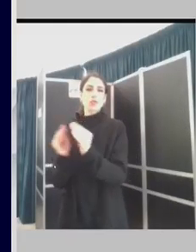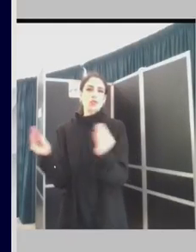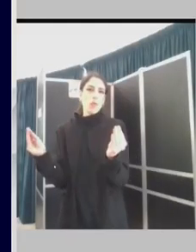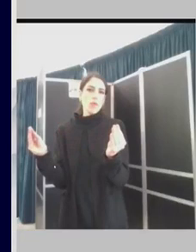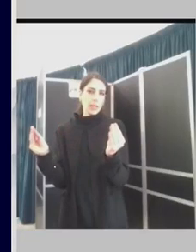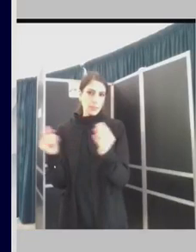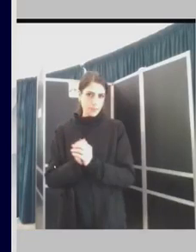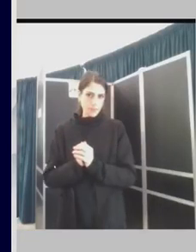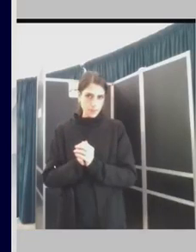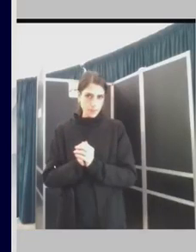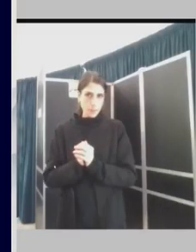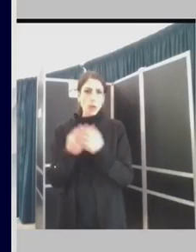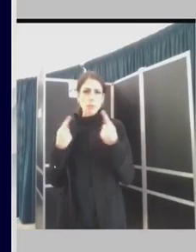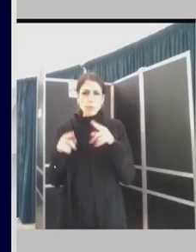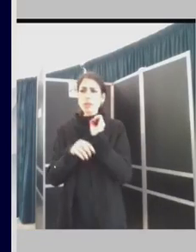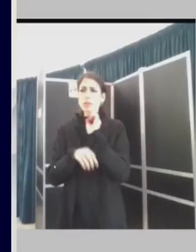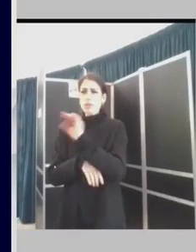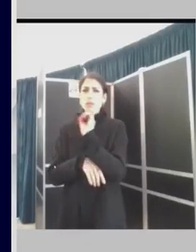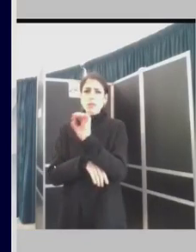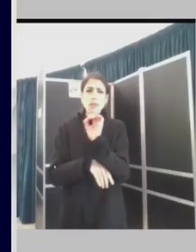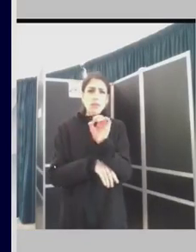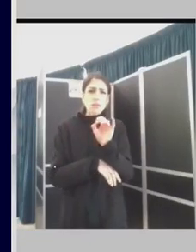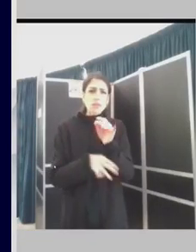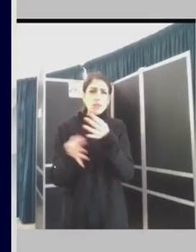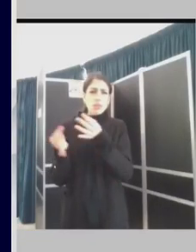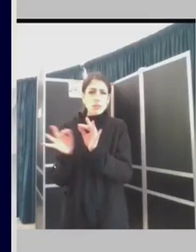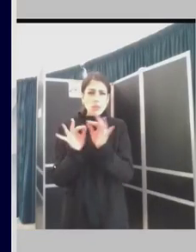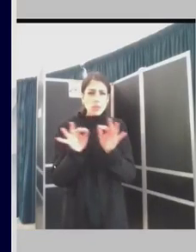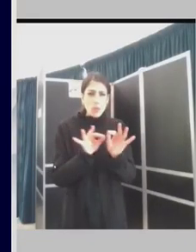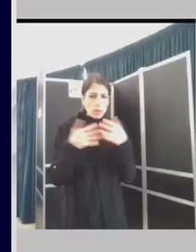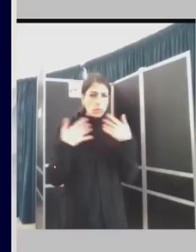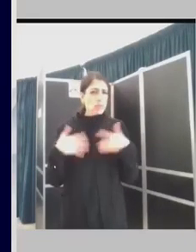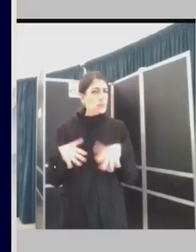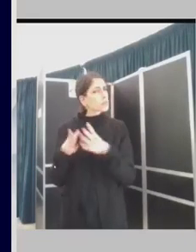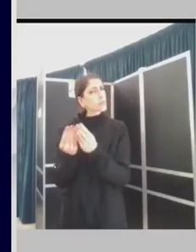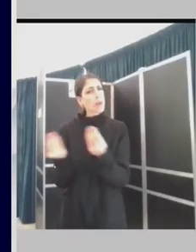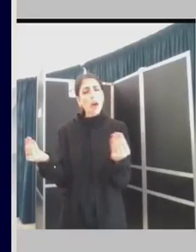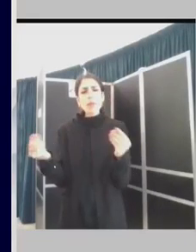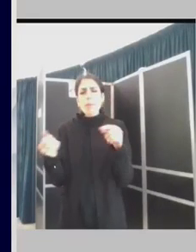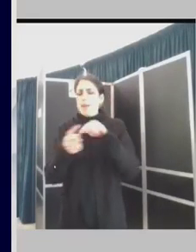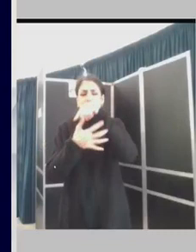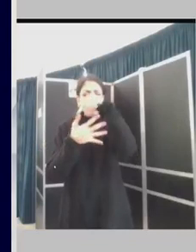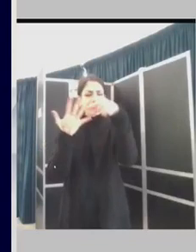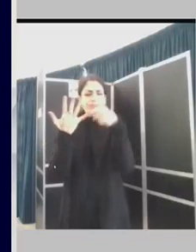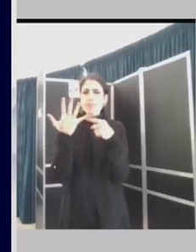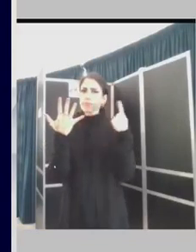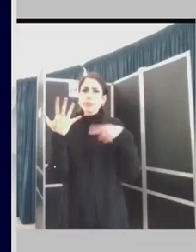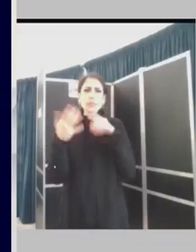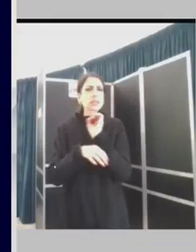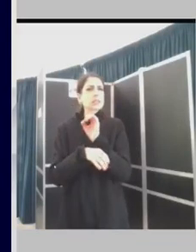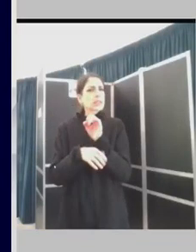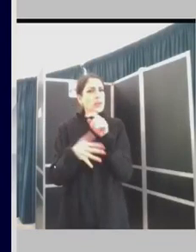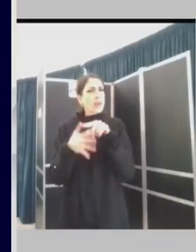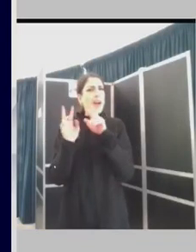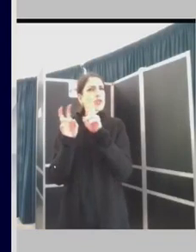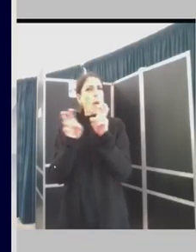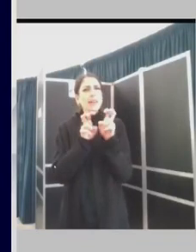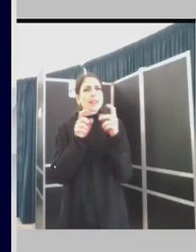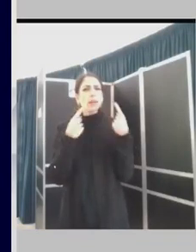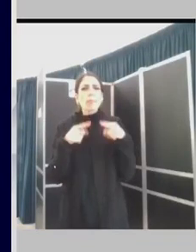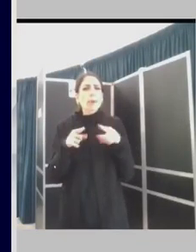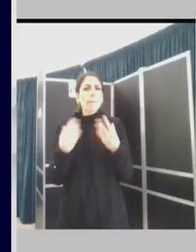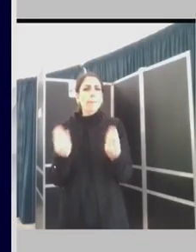tutte queste criticità? Il fatto che, se non prese per tempo o a volte, come avviene nel peggiore dei casi,